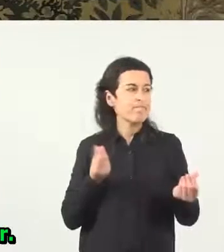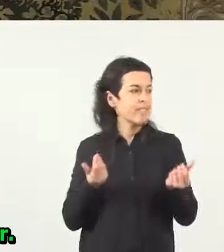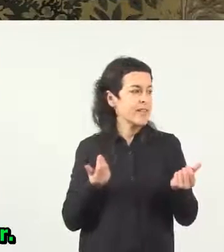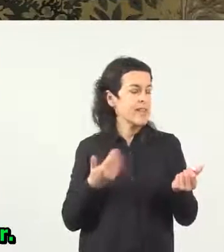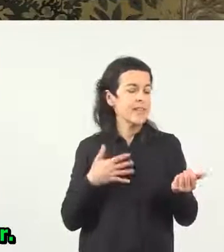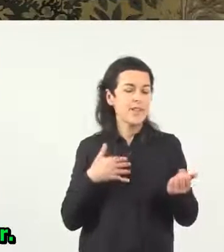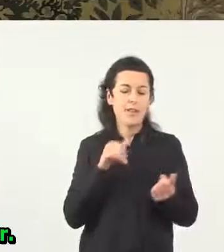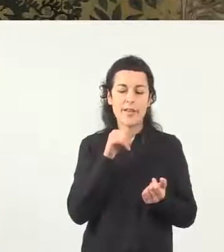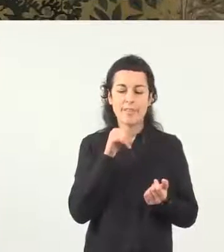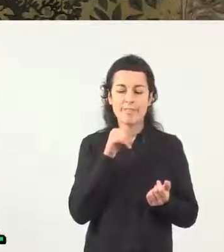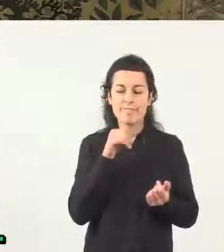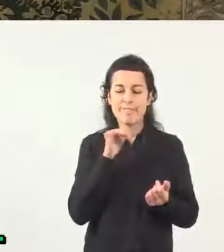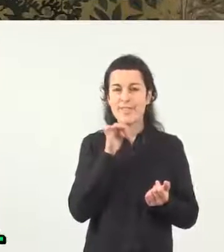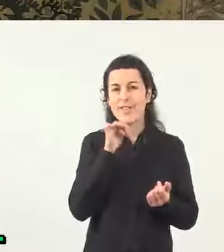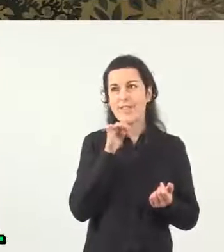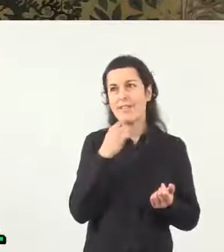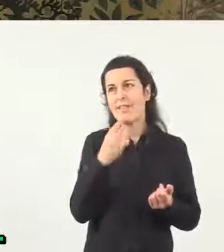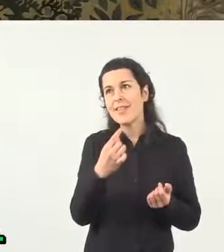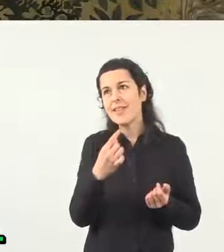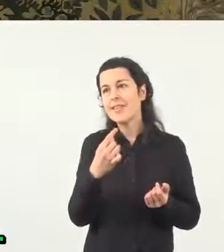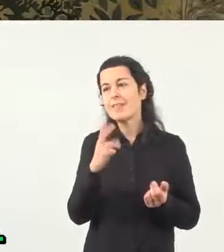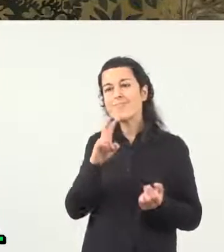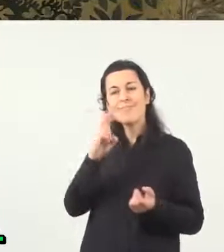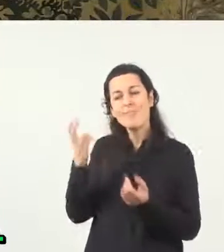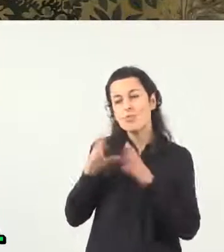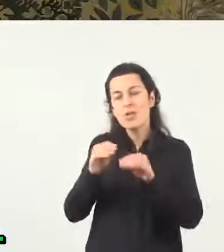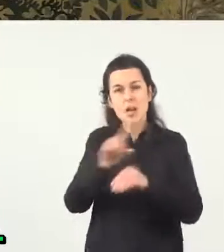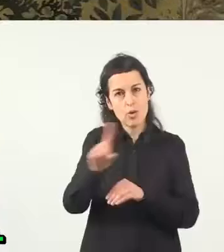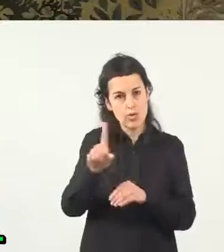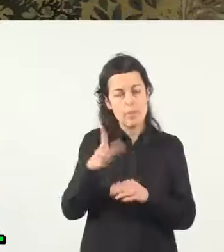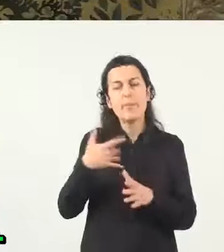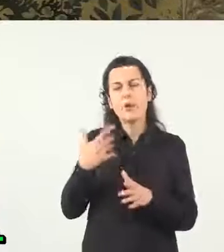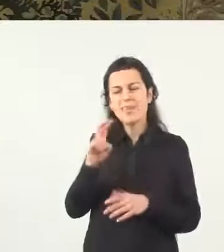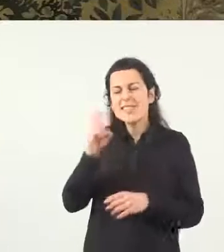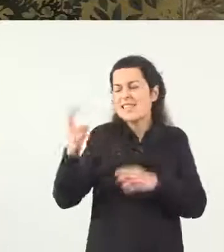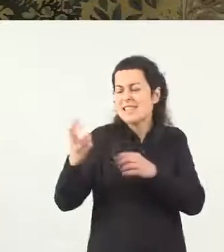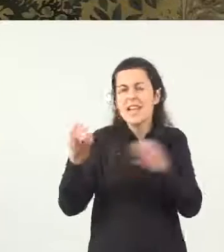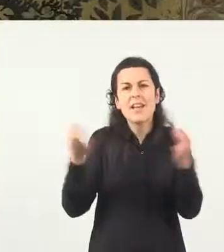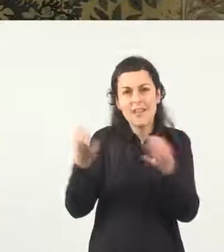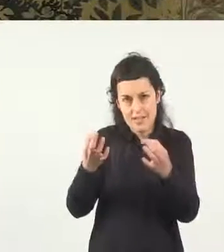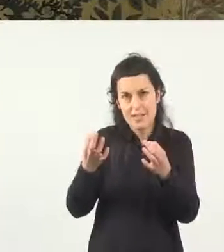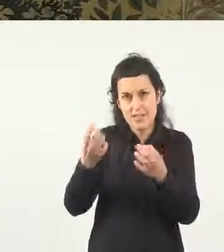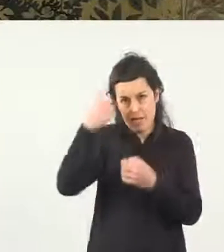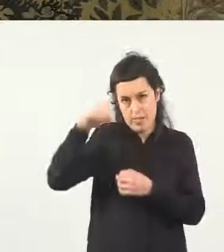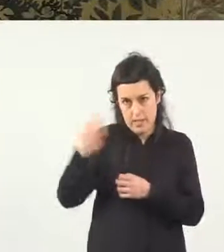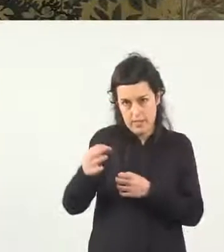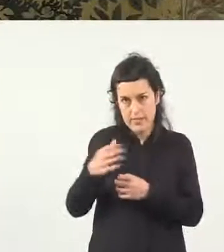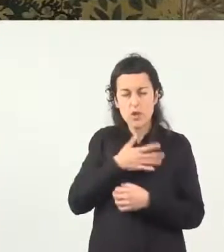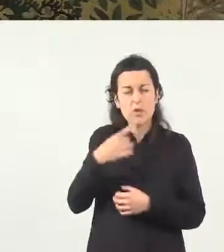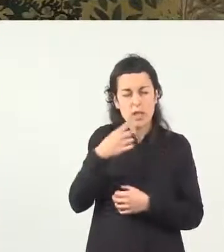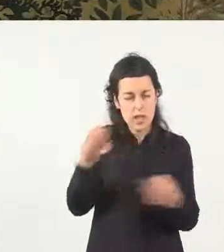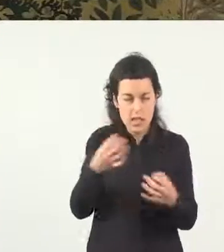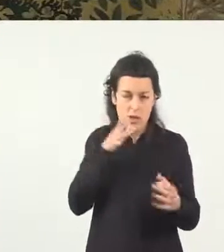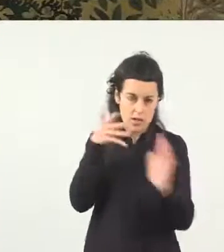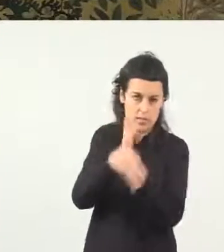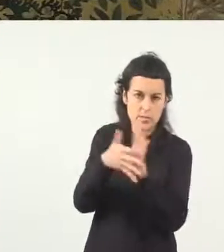ez dut esaten ez da nik erabili behar, baina nik uste dut erabili behar da dala beti mugakin, jakin da zertaz ari garen. Ze esan nahi dut, eta orain azalduko dut pizka bat